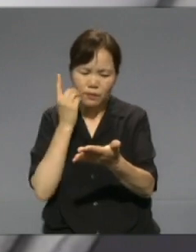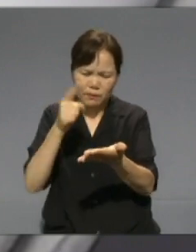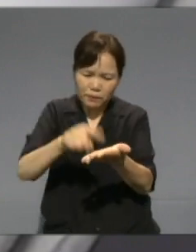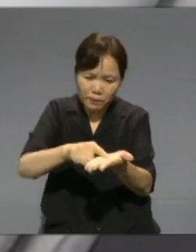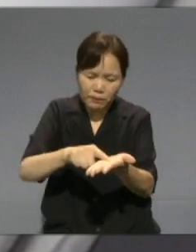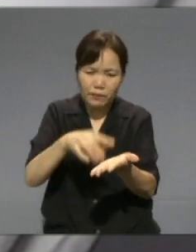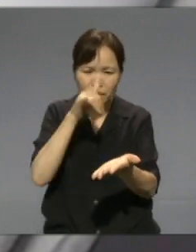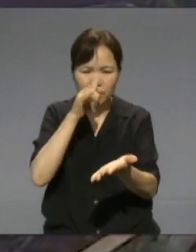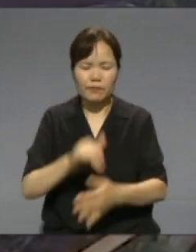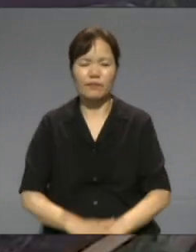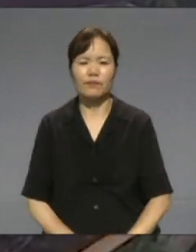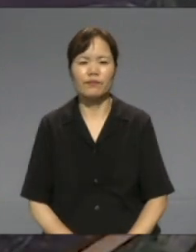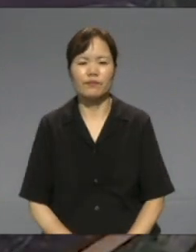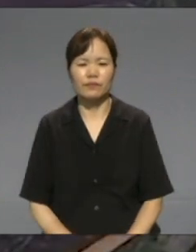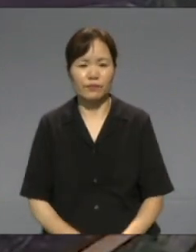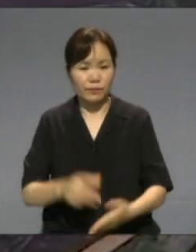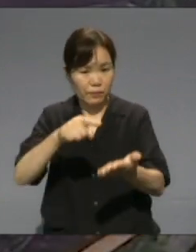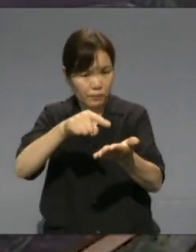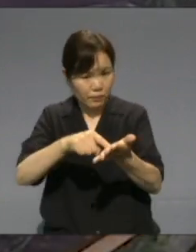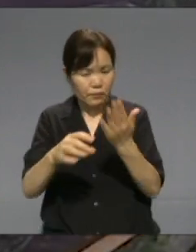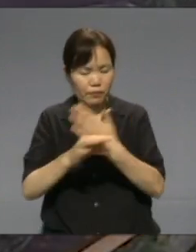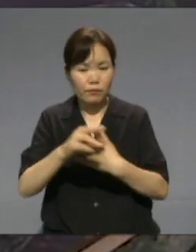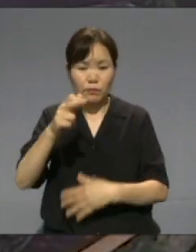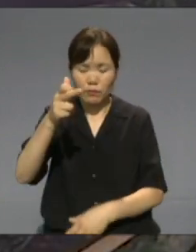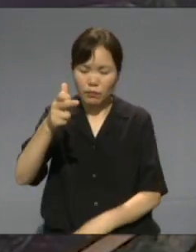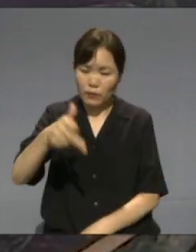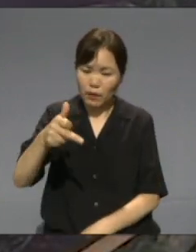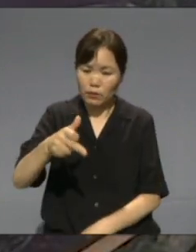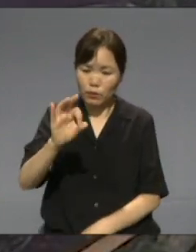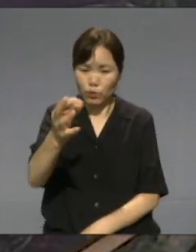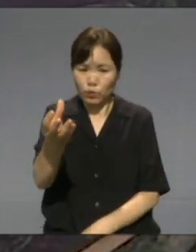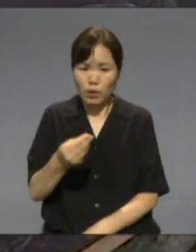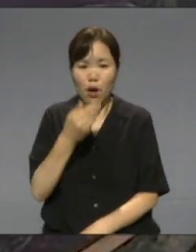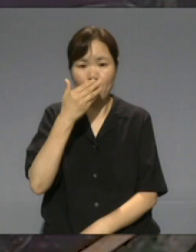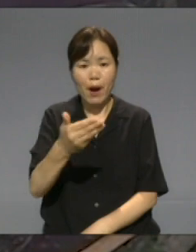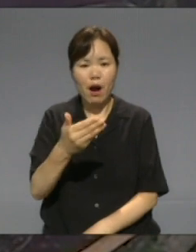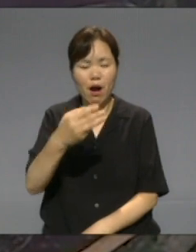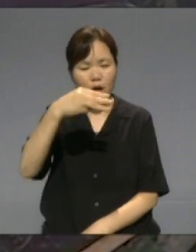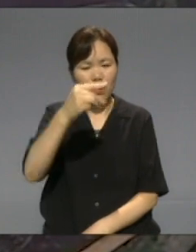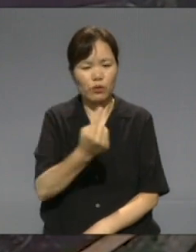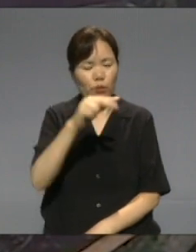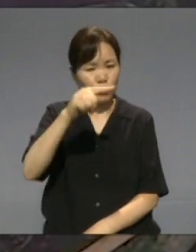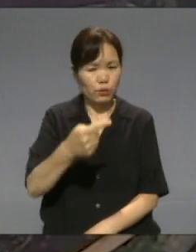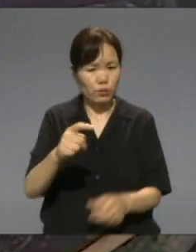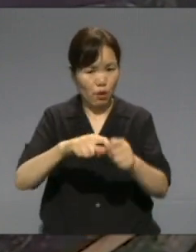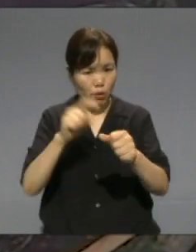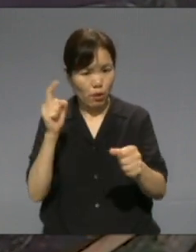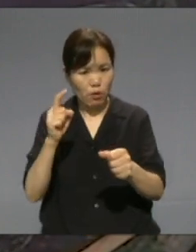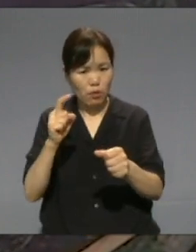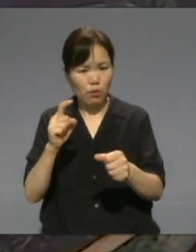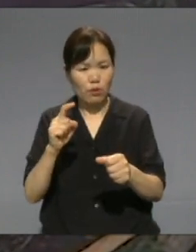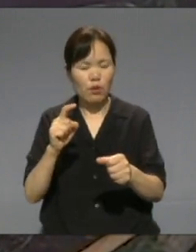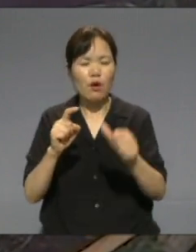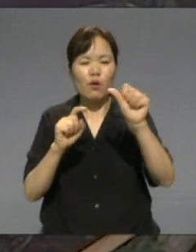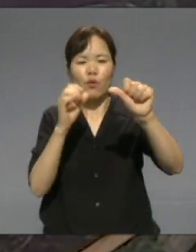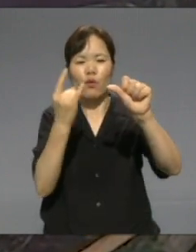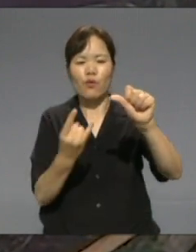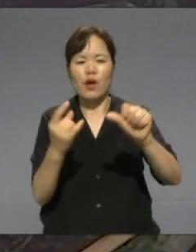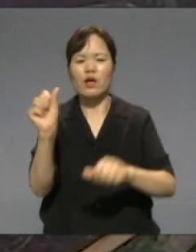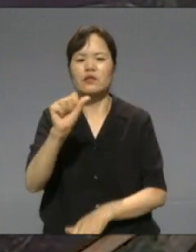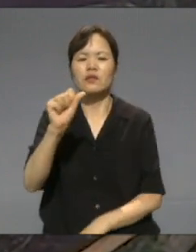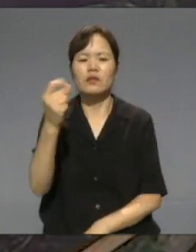잡혔습니다 지문인식으로 하면 뭐 카드론도 다 할 수 있고 토스도 다 열리고 이렇게 오해